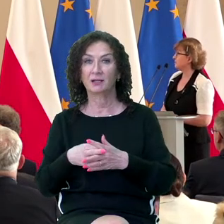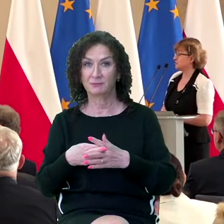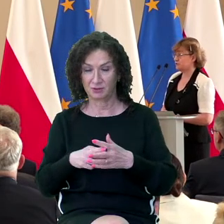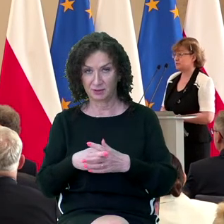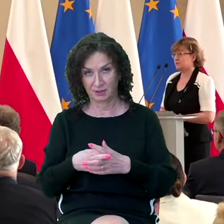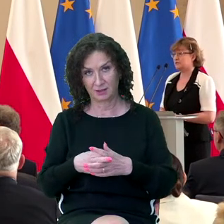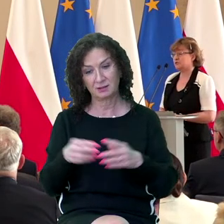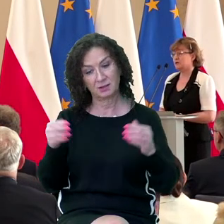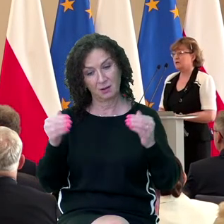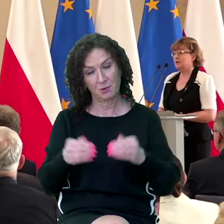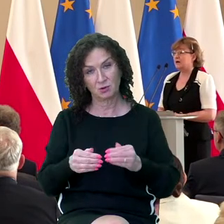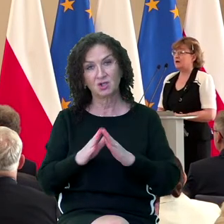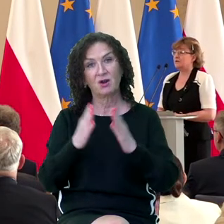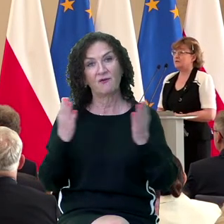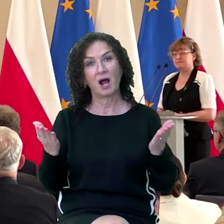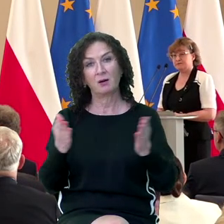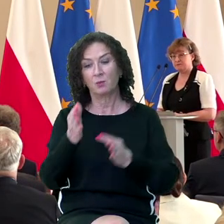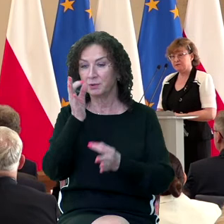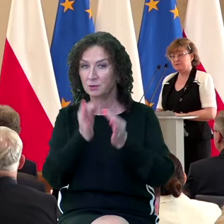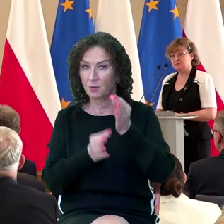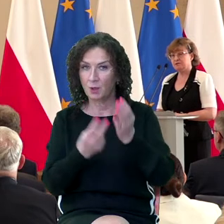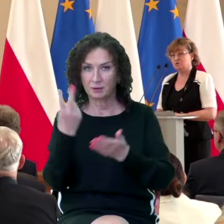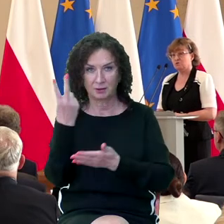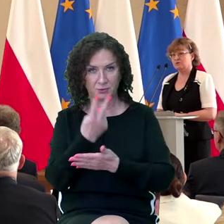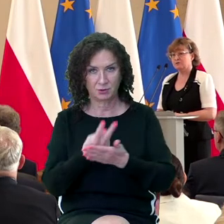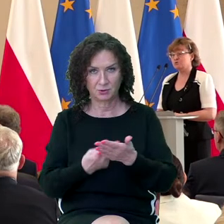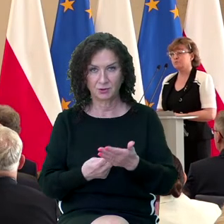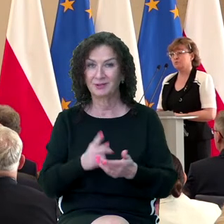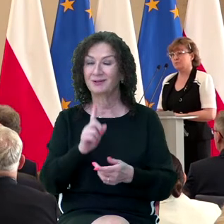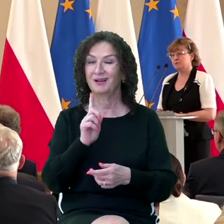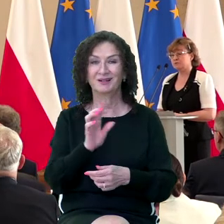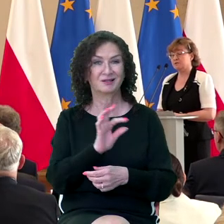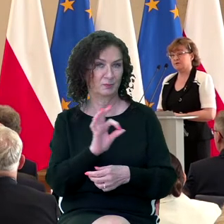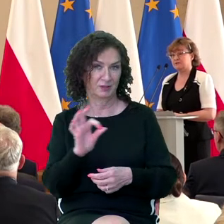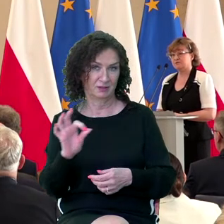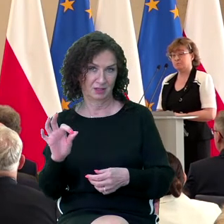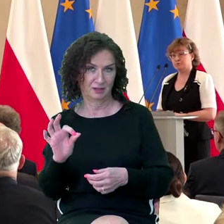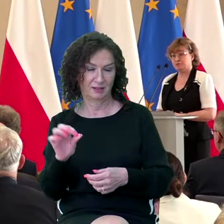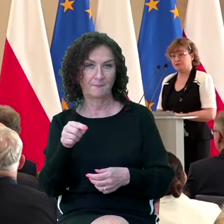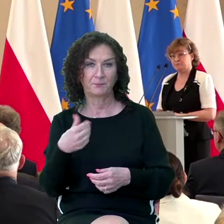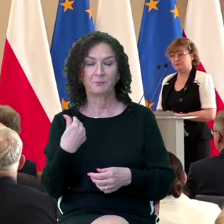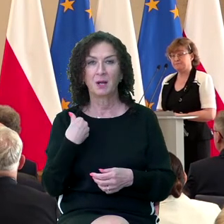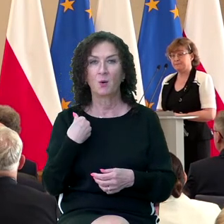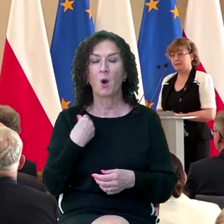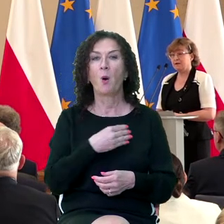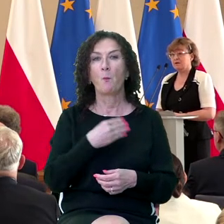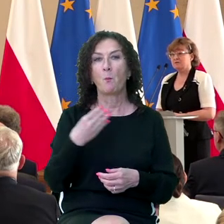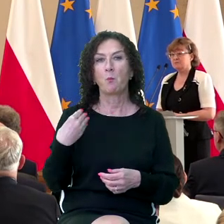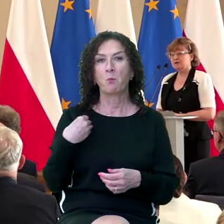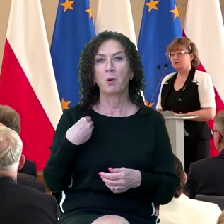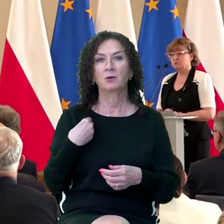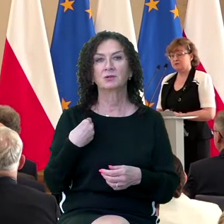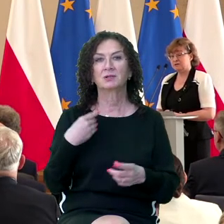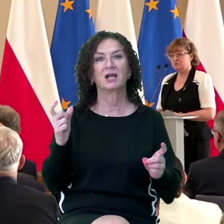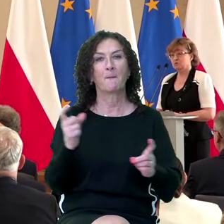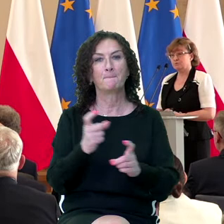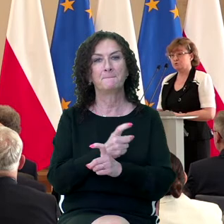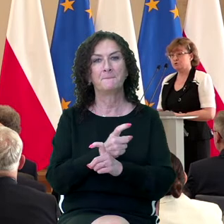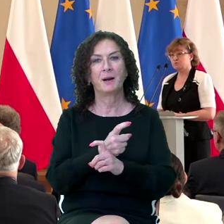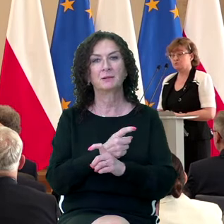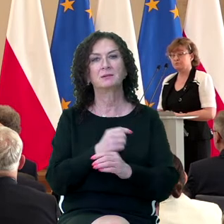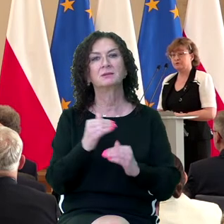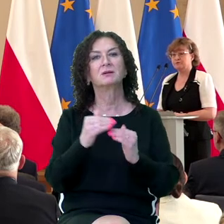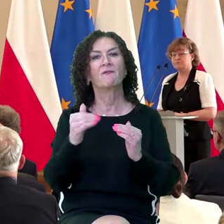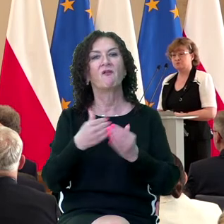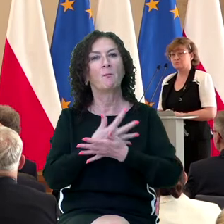dokładniej przeczytać. Ale ewenementem tego okresu było polskie państwo podziemne. Niemal od razu od